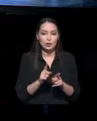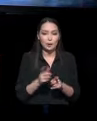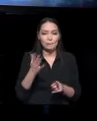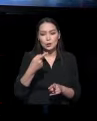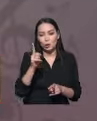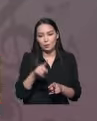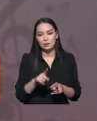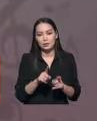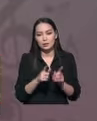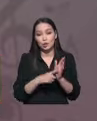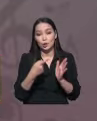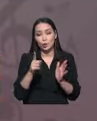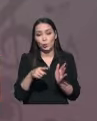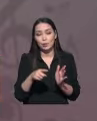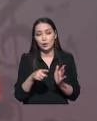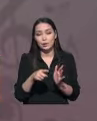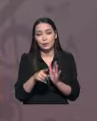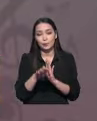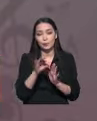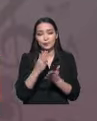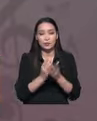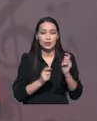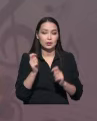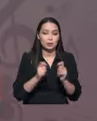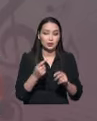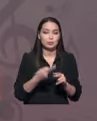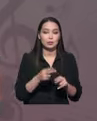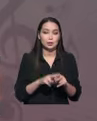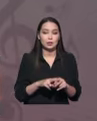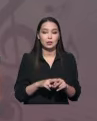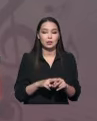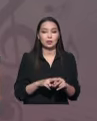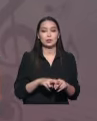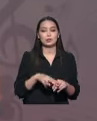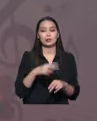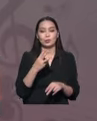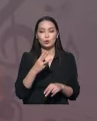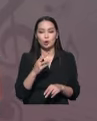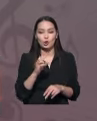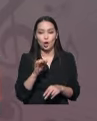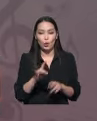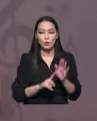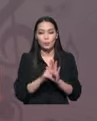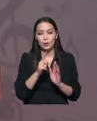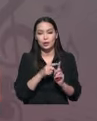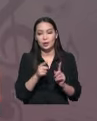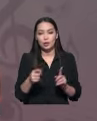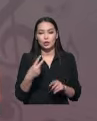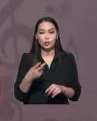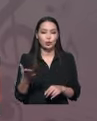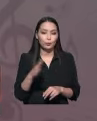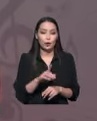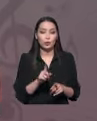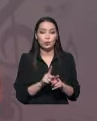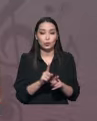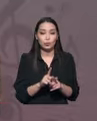марапатталды. Фестиваль 22 сәуір күні бастау алды. 35 оқу орнынан 20-ға жуық